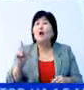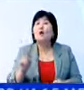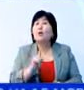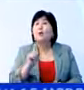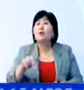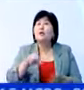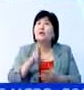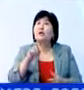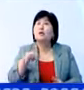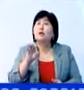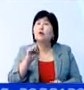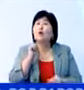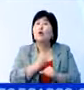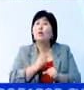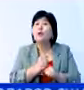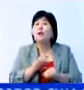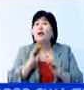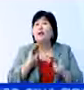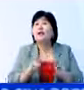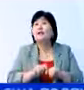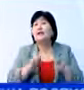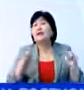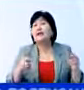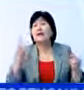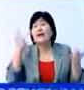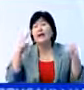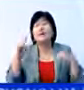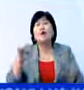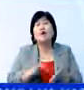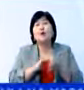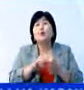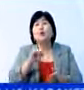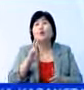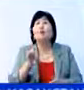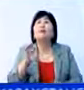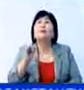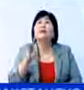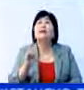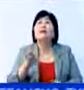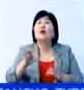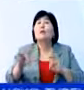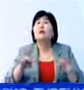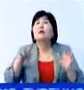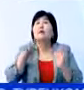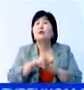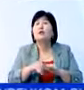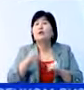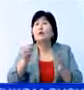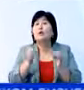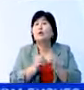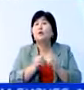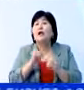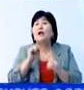потенциала космодрома разработана концепция создания развлекательно-туристической зоны Байконур. Проект включен в топ-10 карты